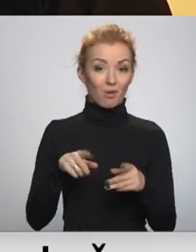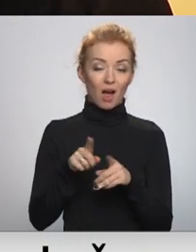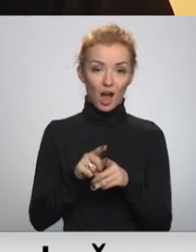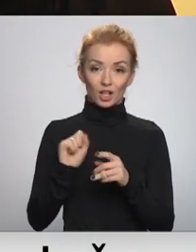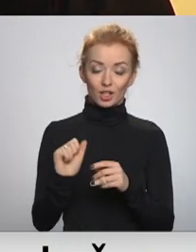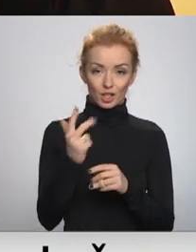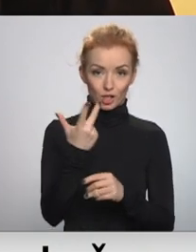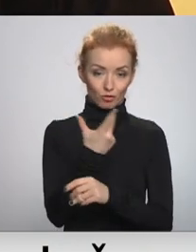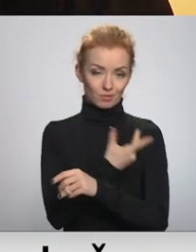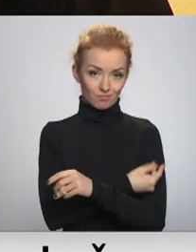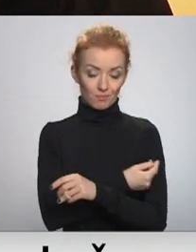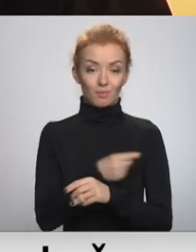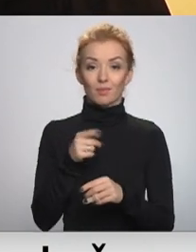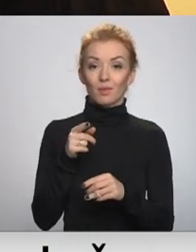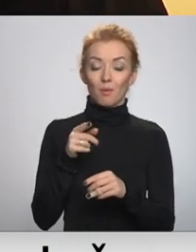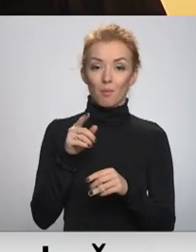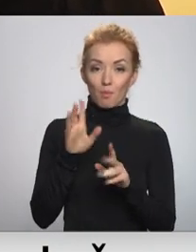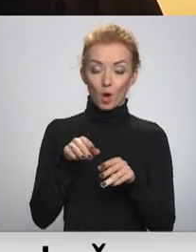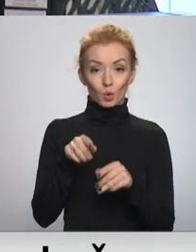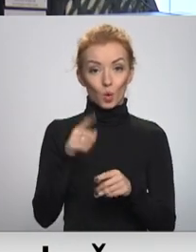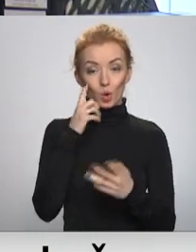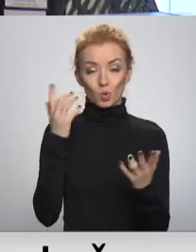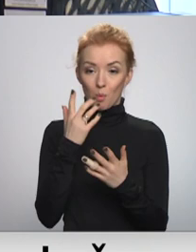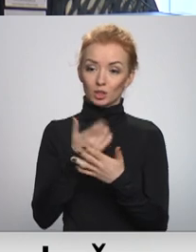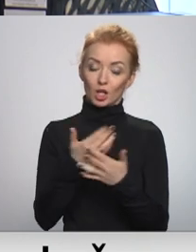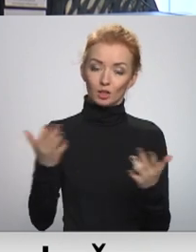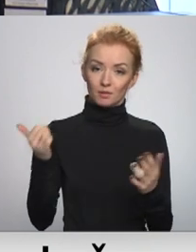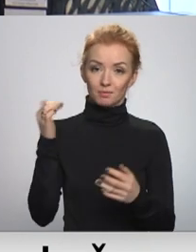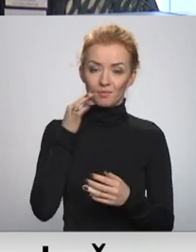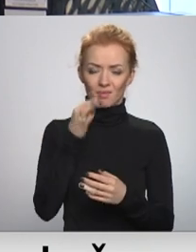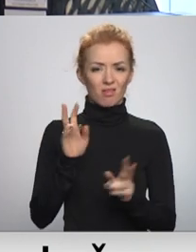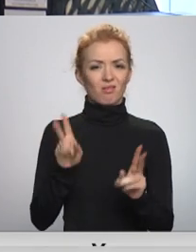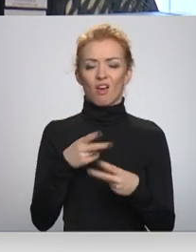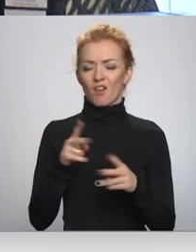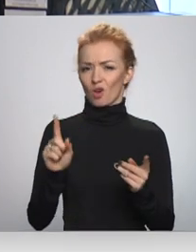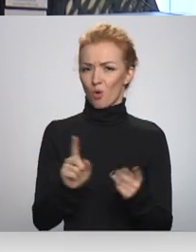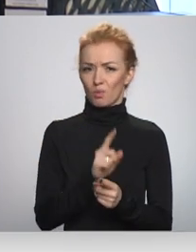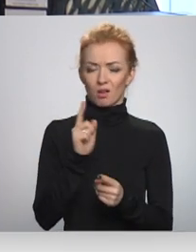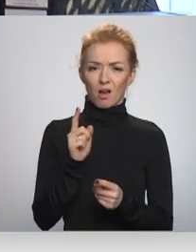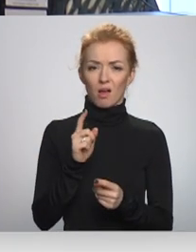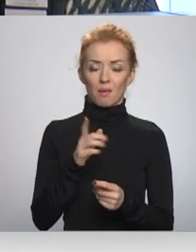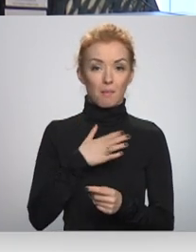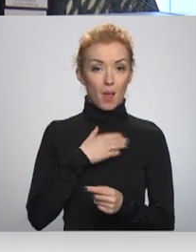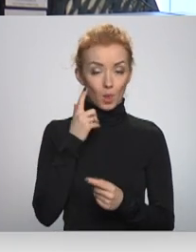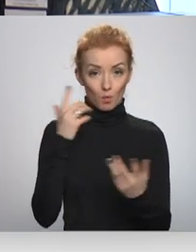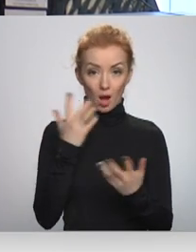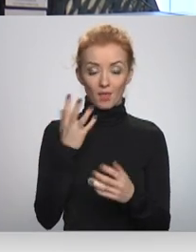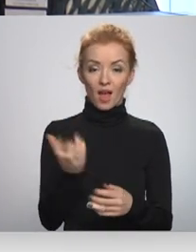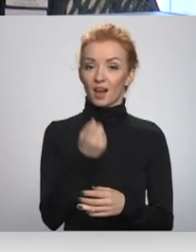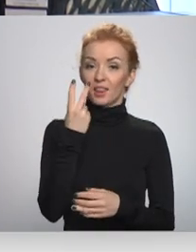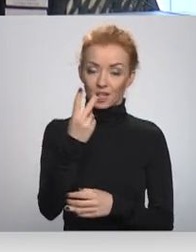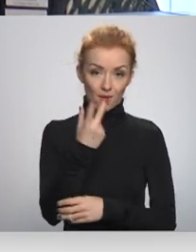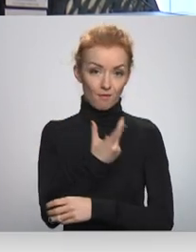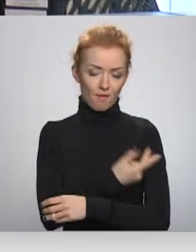balsta vakcīna. Uzzināto domas par to gan dalās. Es domāju, ka nevajag obligāti. Manuprāt, ar